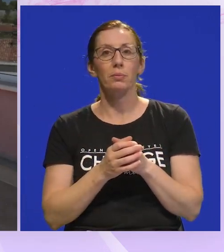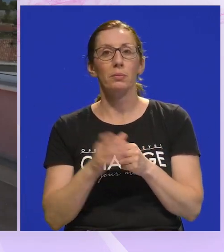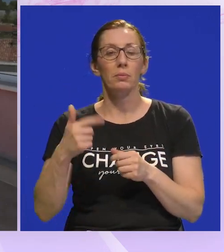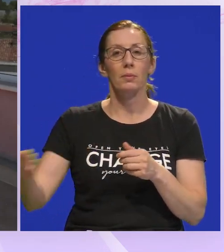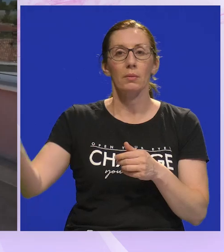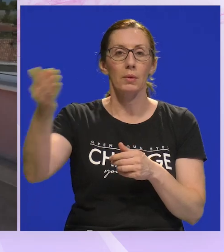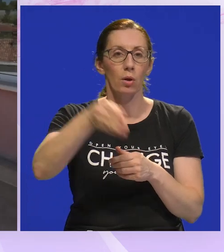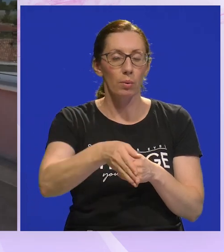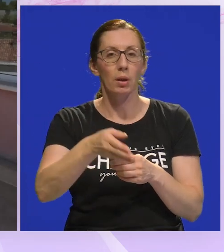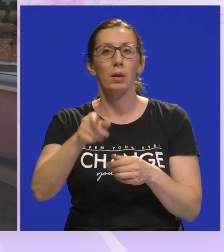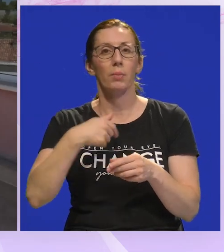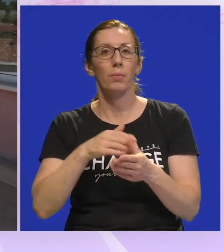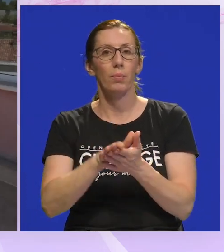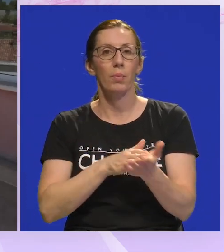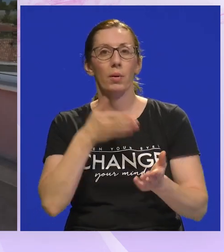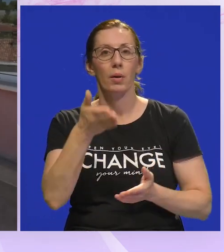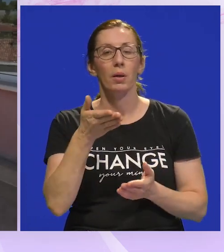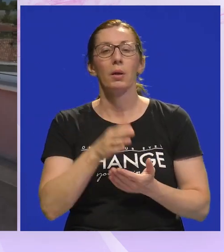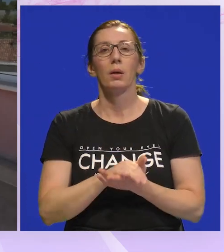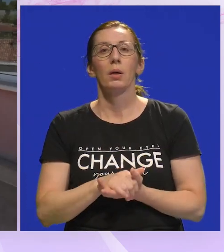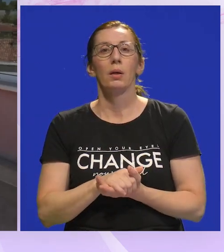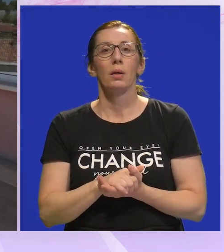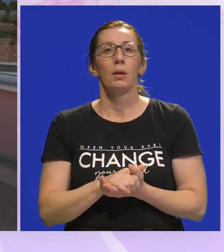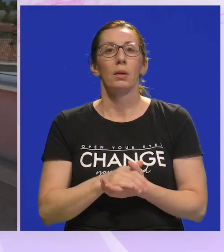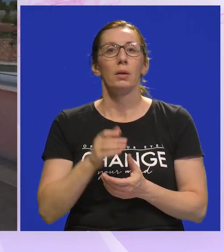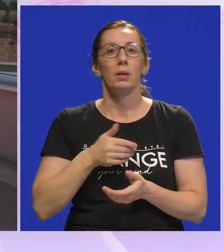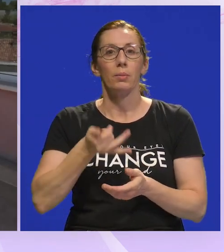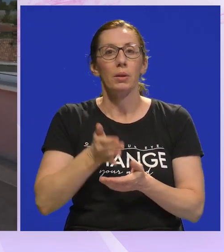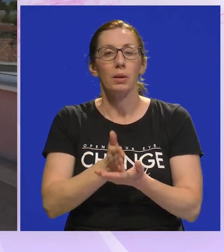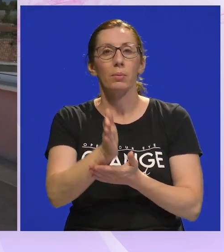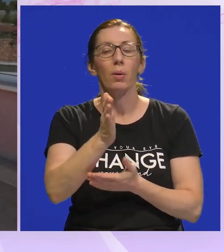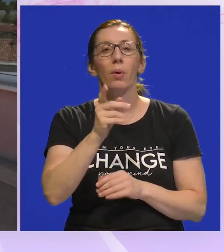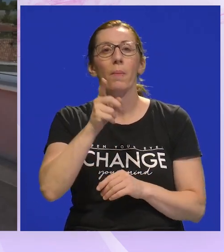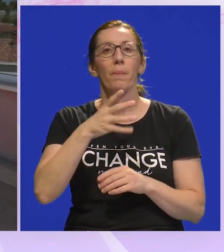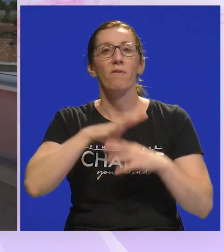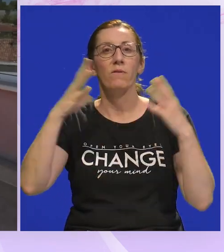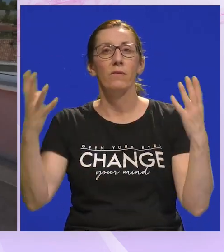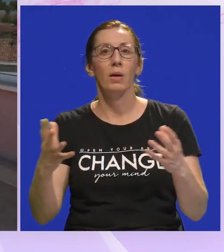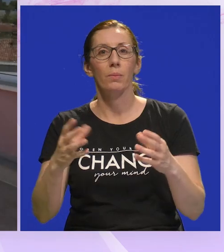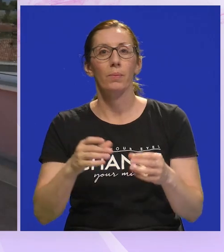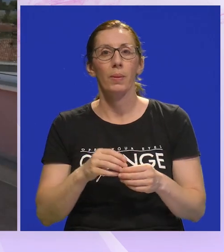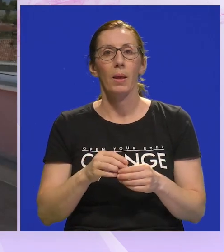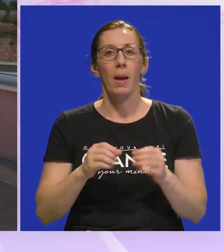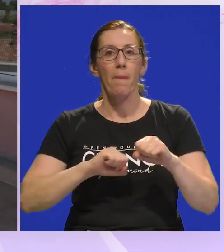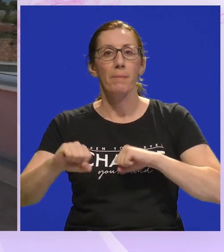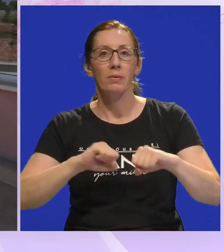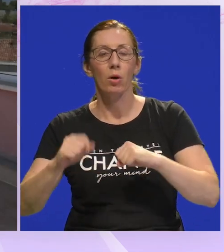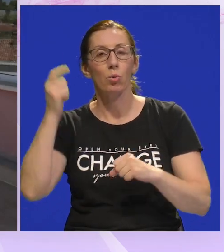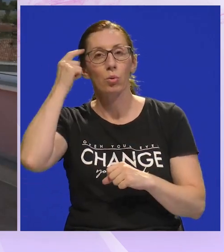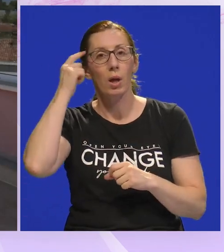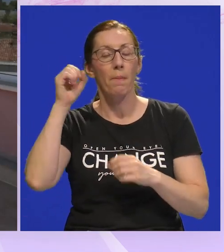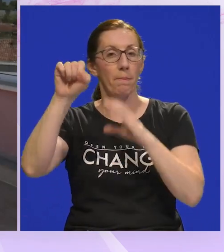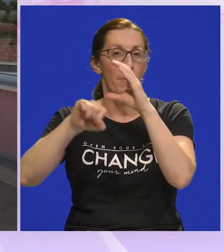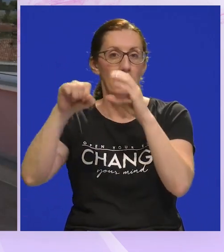doista evo isto doprinijeli. Krećemo od njih, zatim idemo prema velikim subjektima, to su evo prije